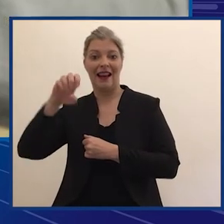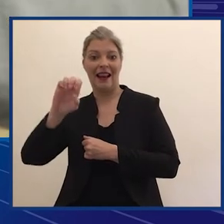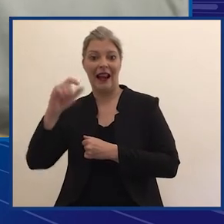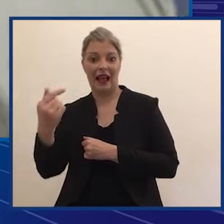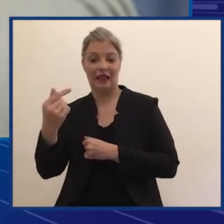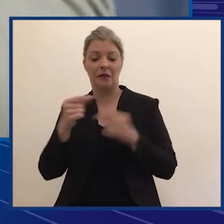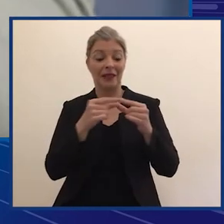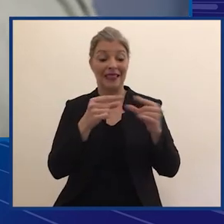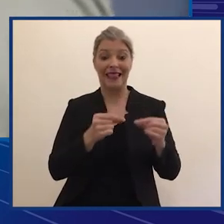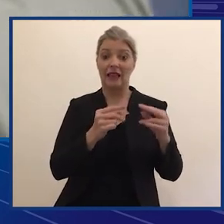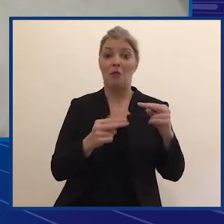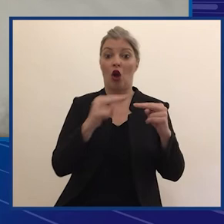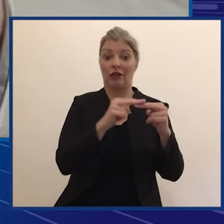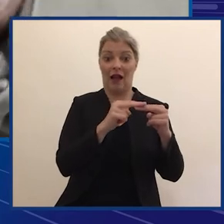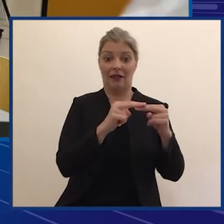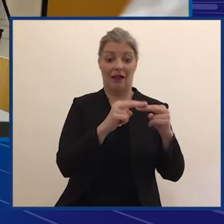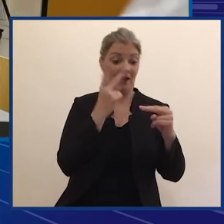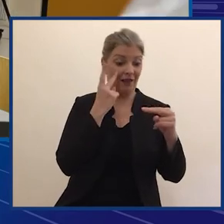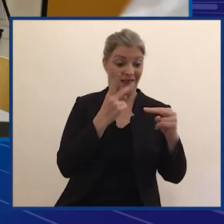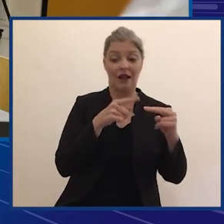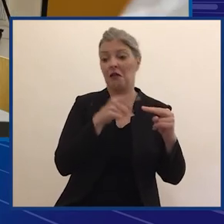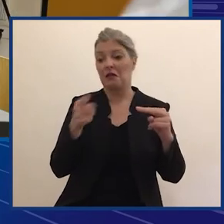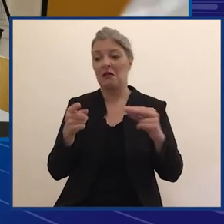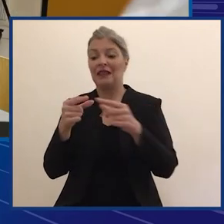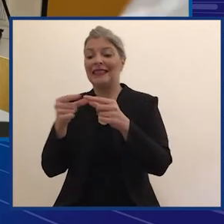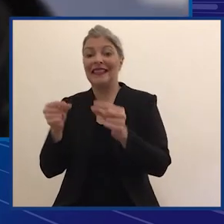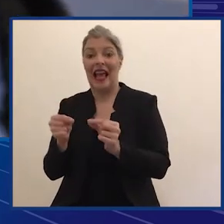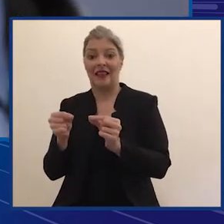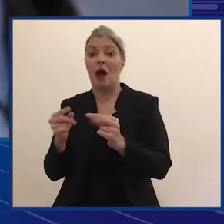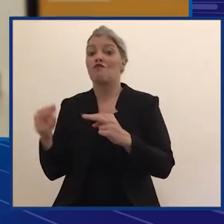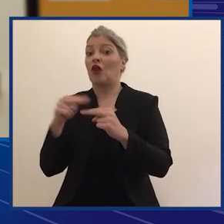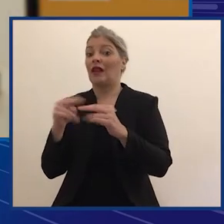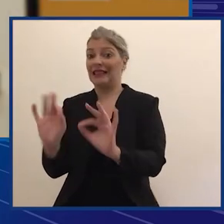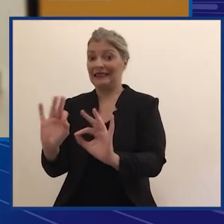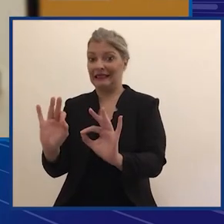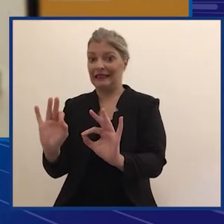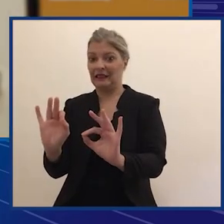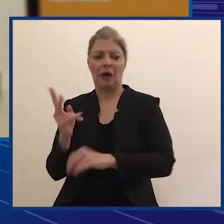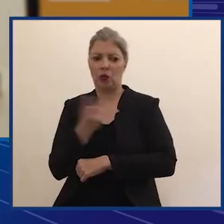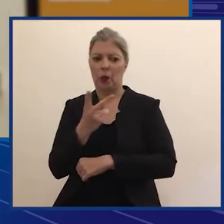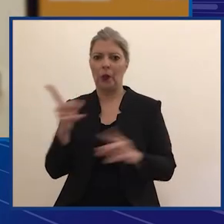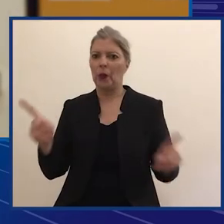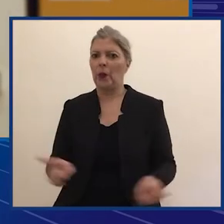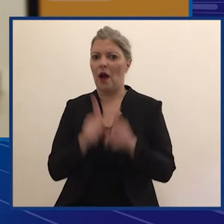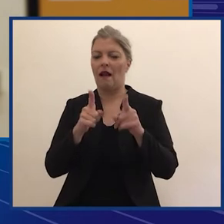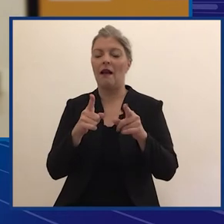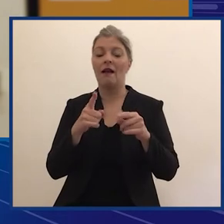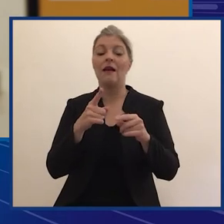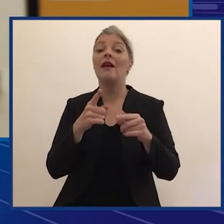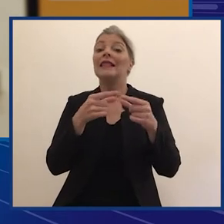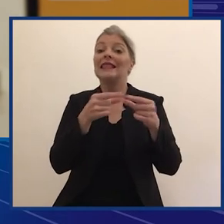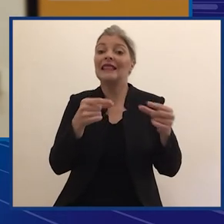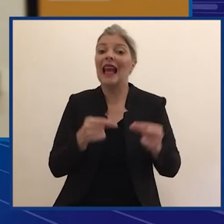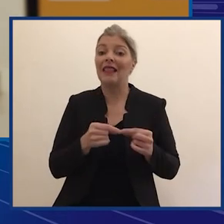è una scheda montata. Questa è una scheda analoga ancora da montare. Le schede wireless hanno delle